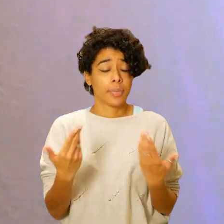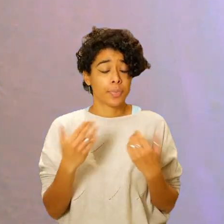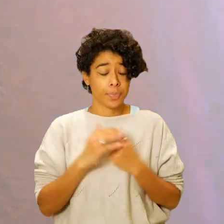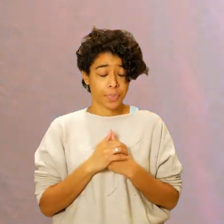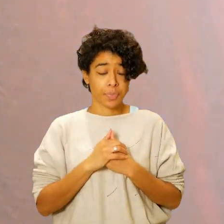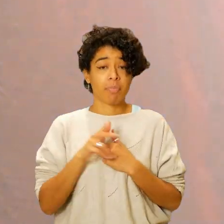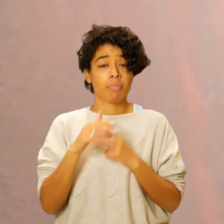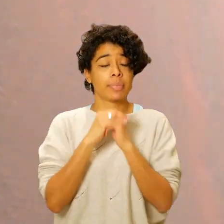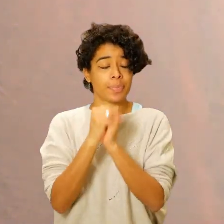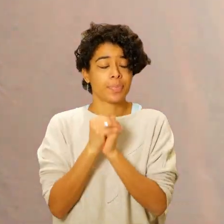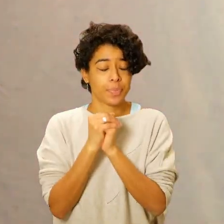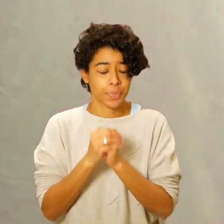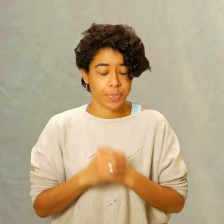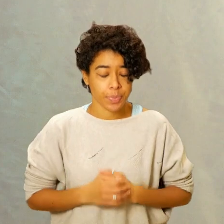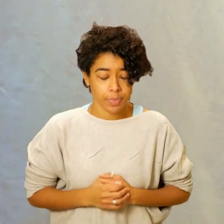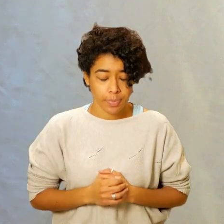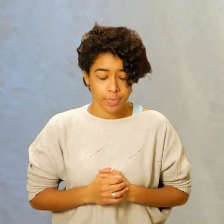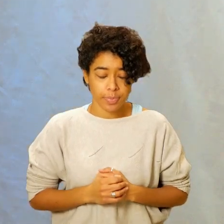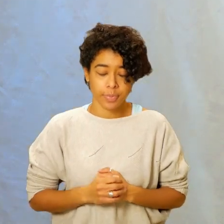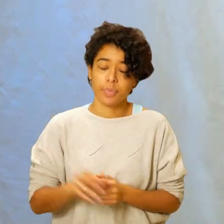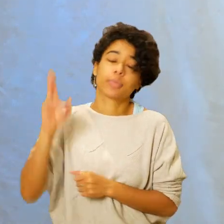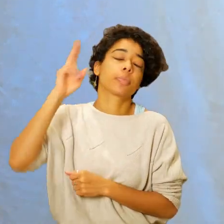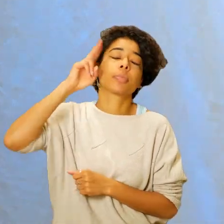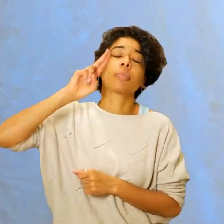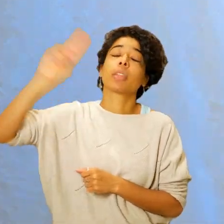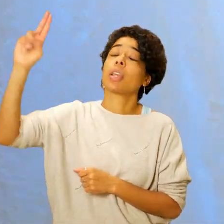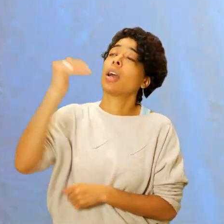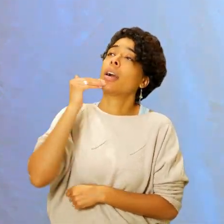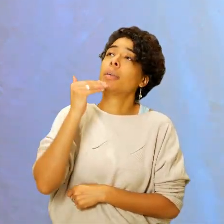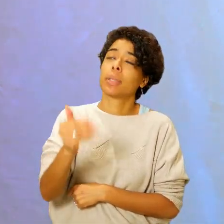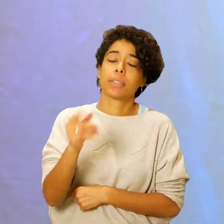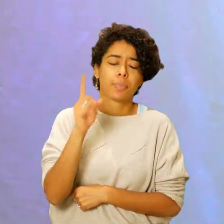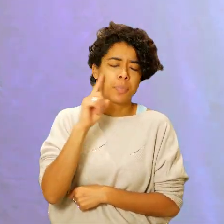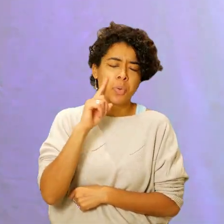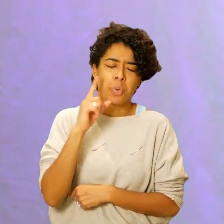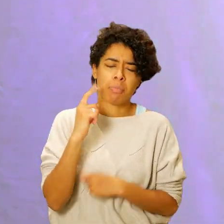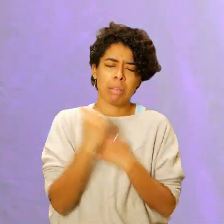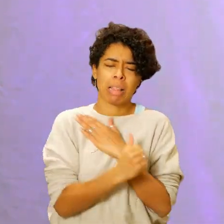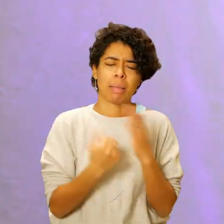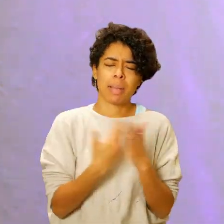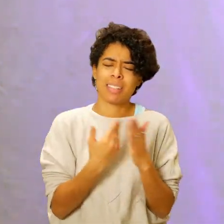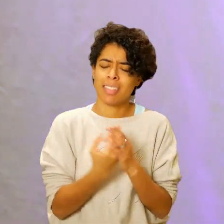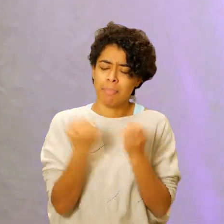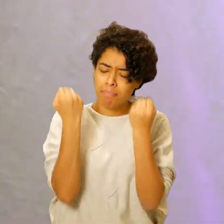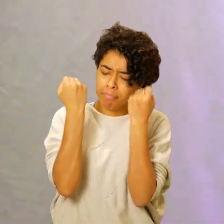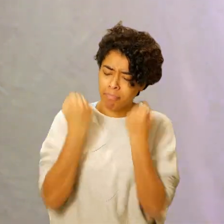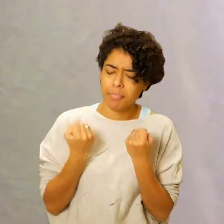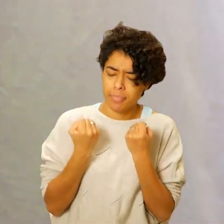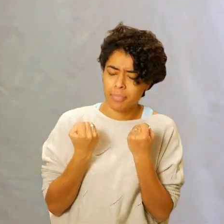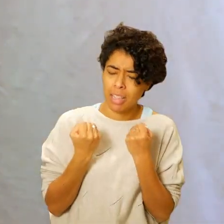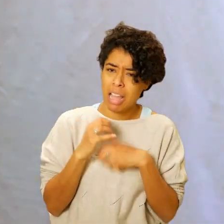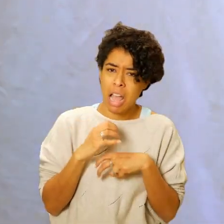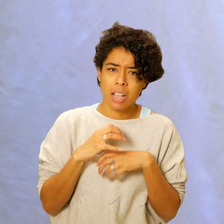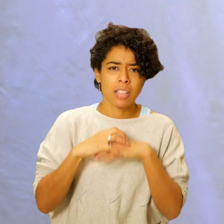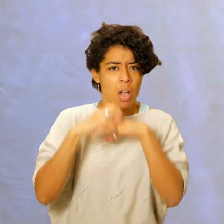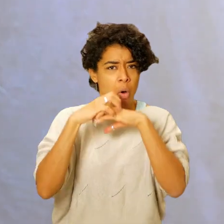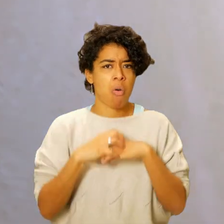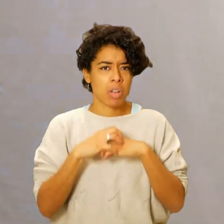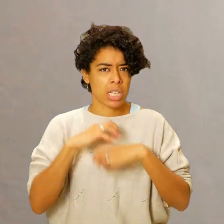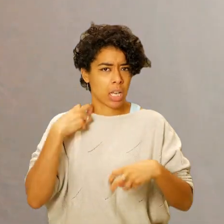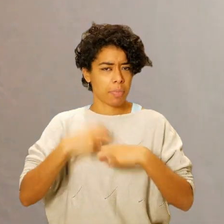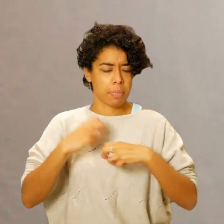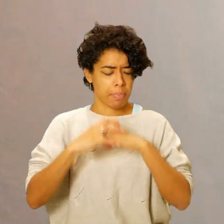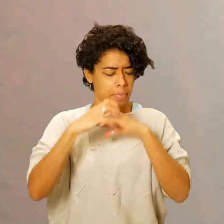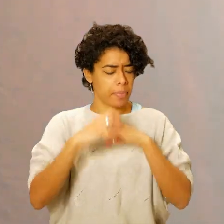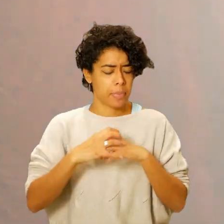On va prier. Seigneur, merci parce que ta parole, elle est solide. C'est le roc. Seigneur, merci parce